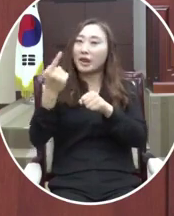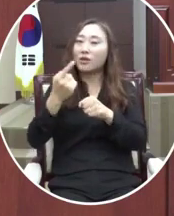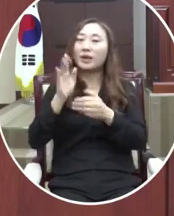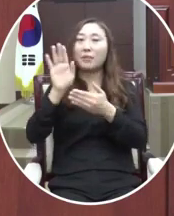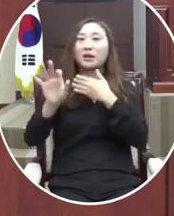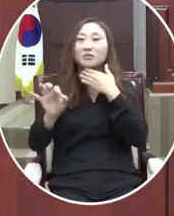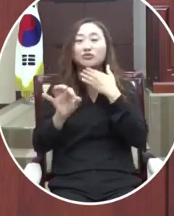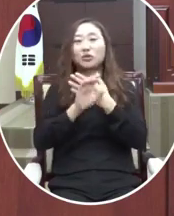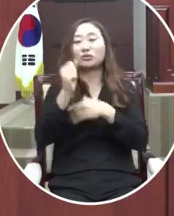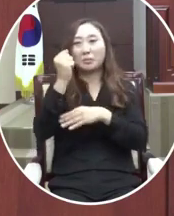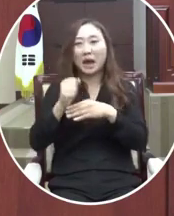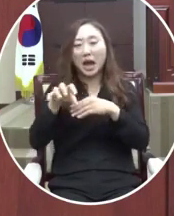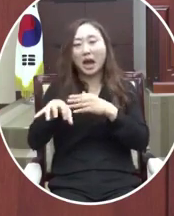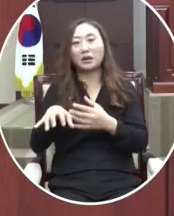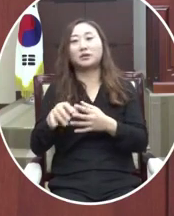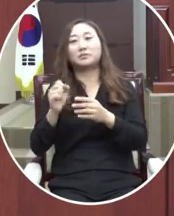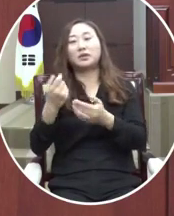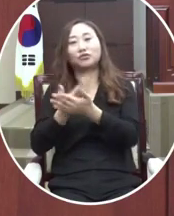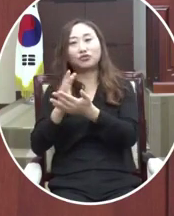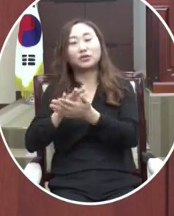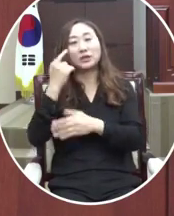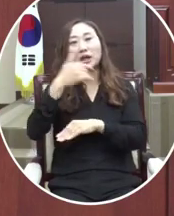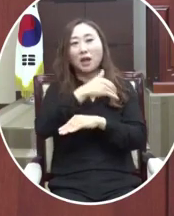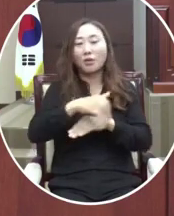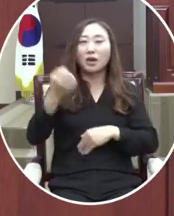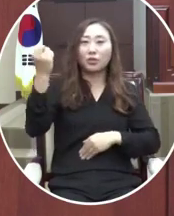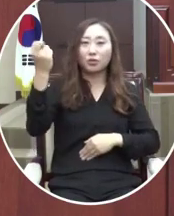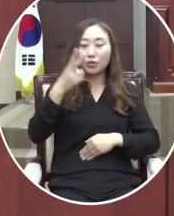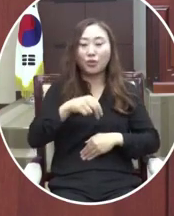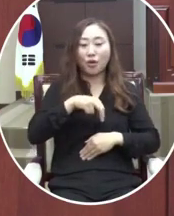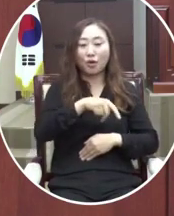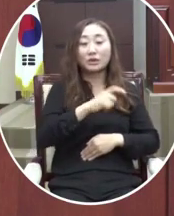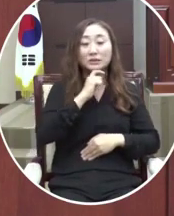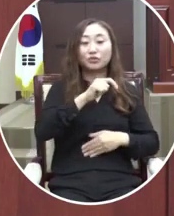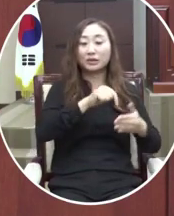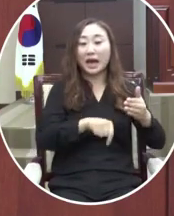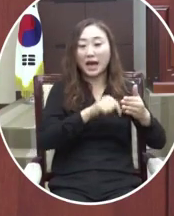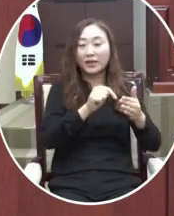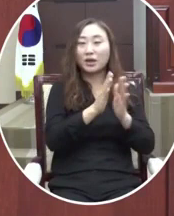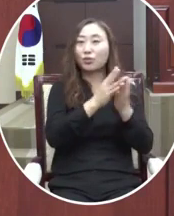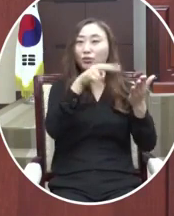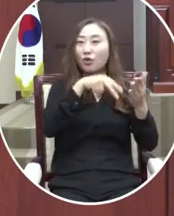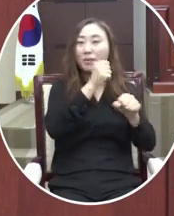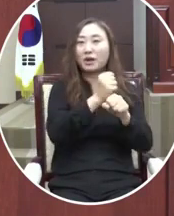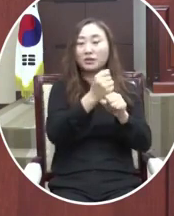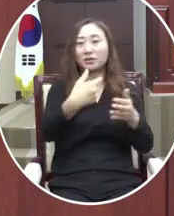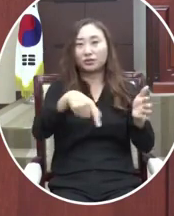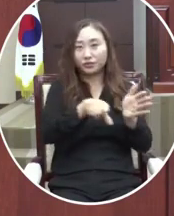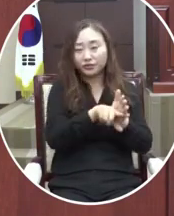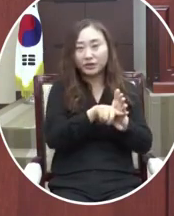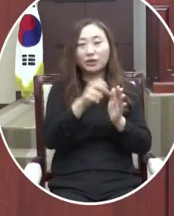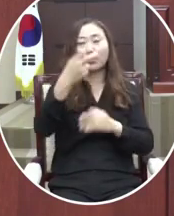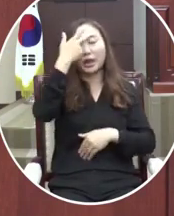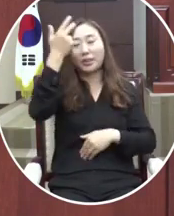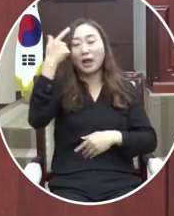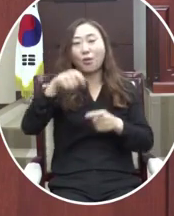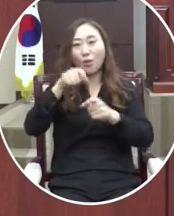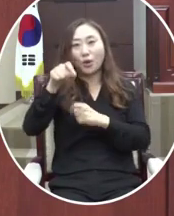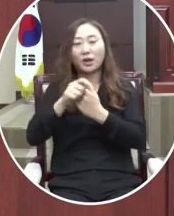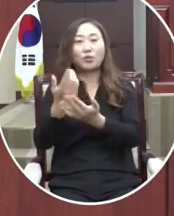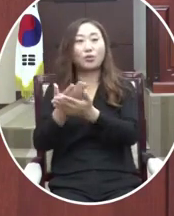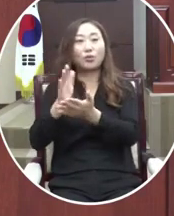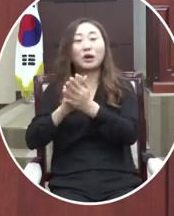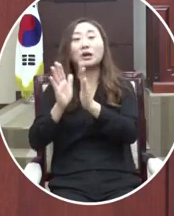공사를 시작할 예정입니다 그서 10분 도서관 인프라 구축을 위해 연차별로 노후 도서관 리모델링과